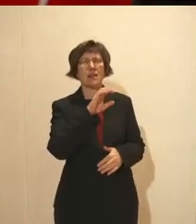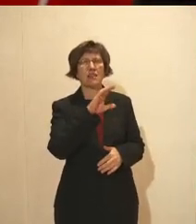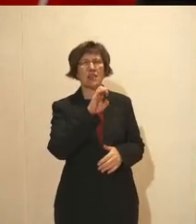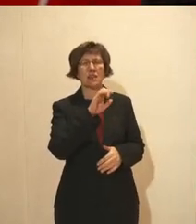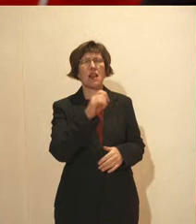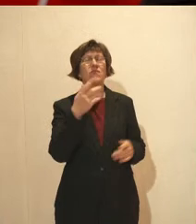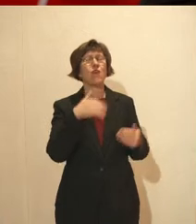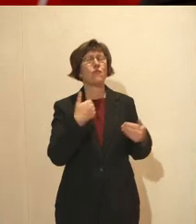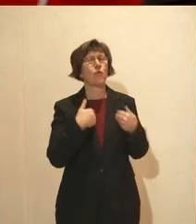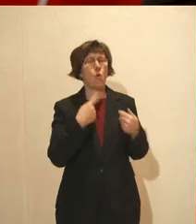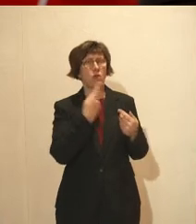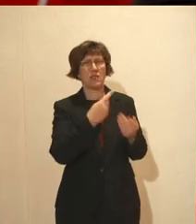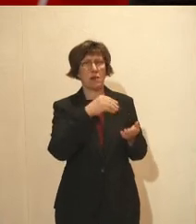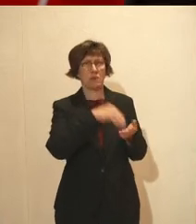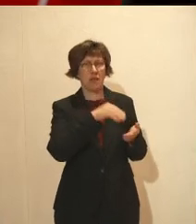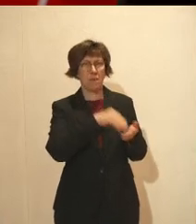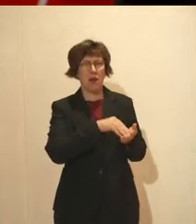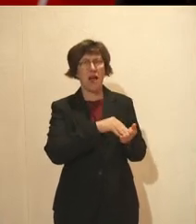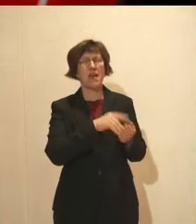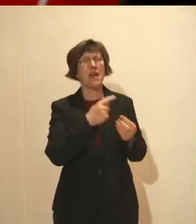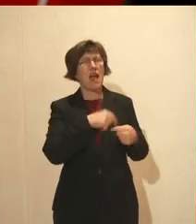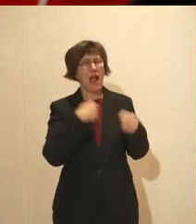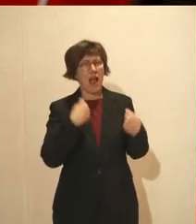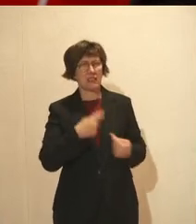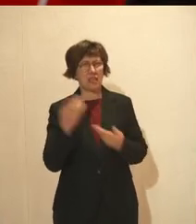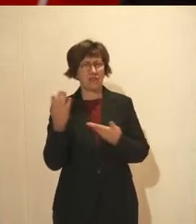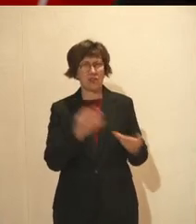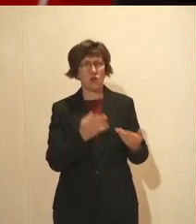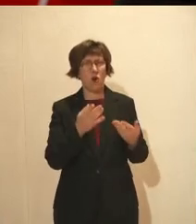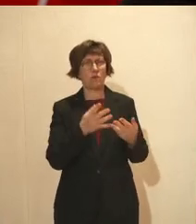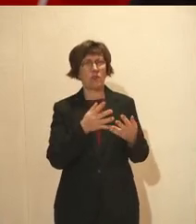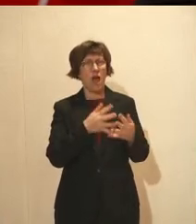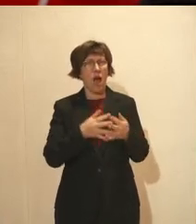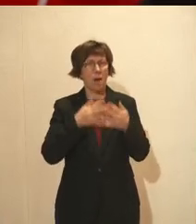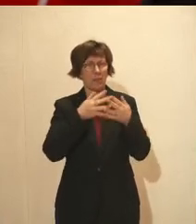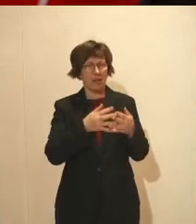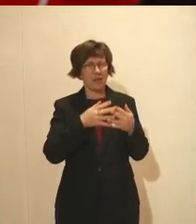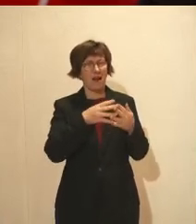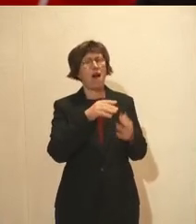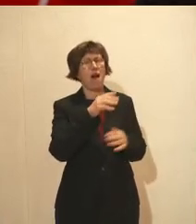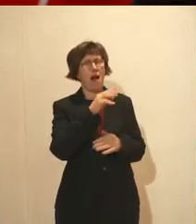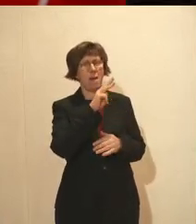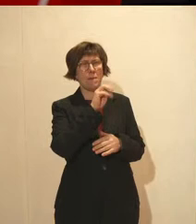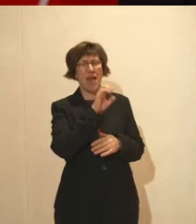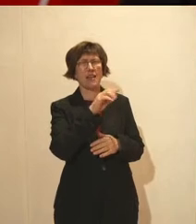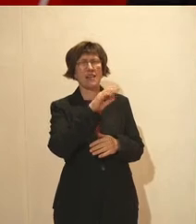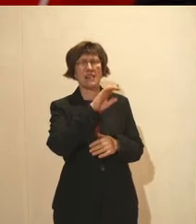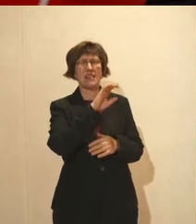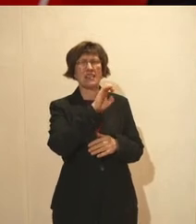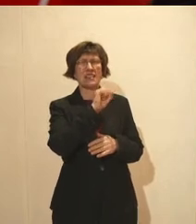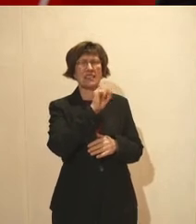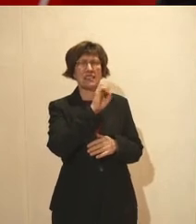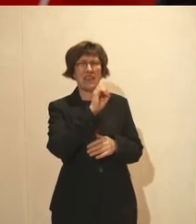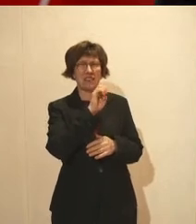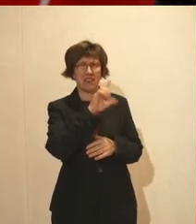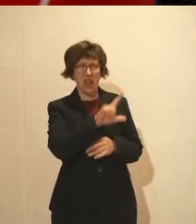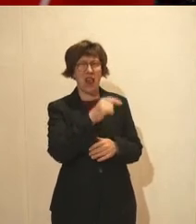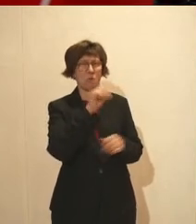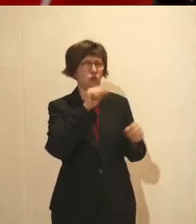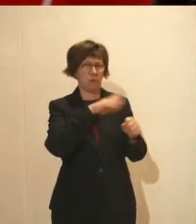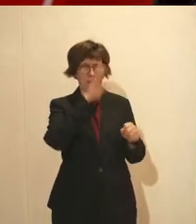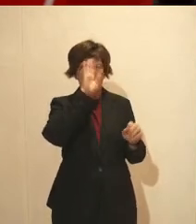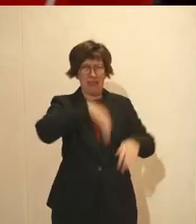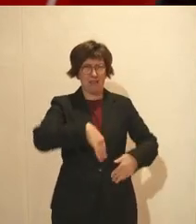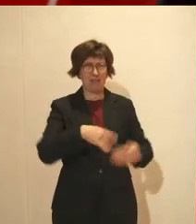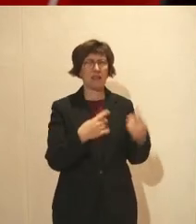findet ihr hier michael wurde kampf to the united states michael wendler ist wahrscheinlich vielen von euch bekannt er ist